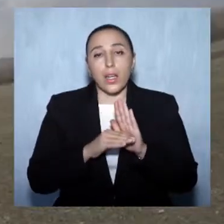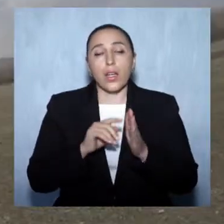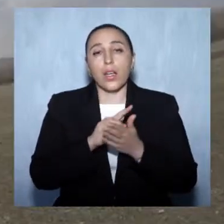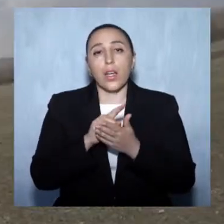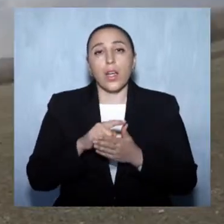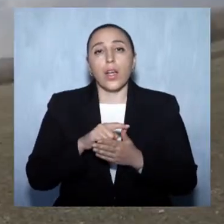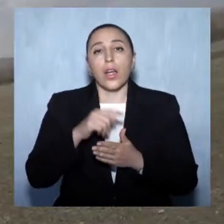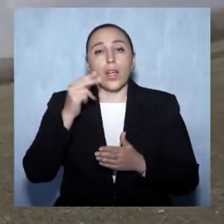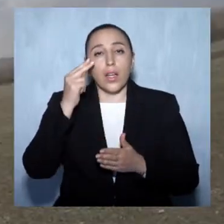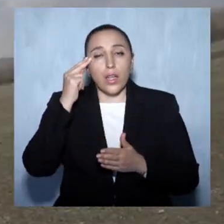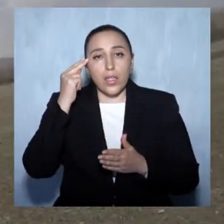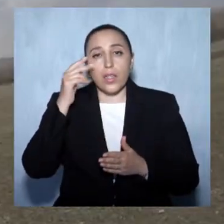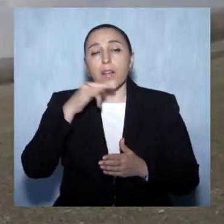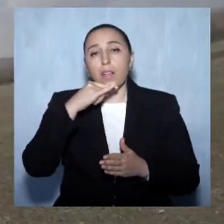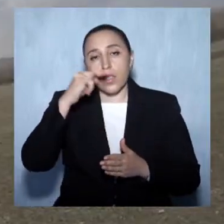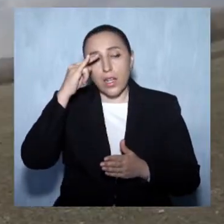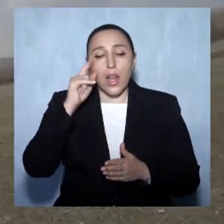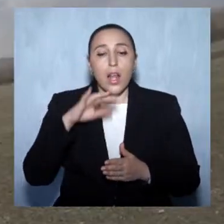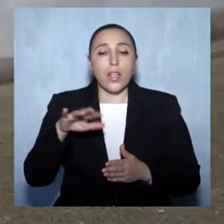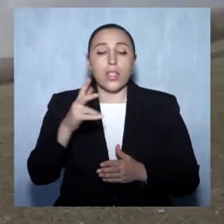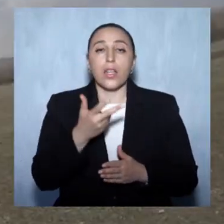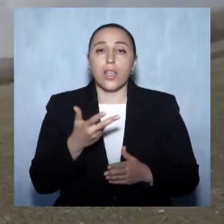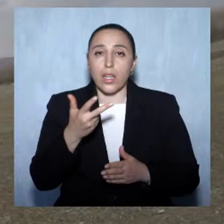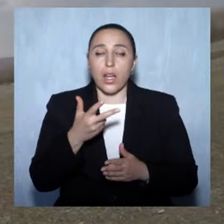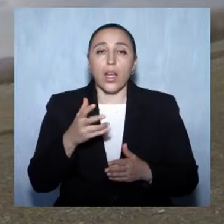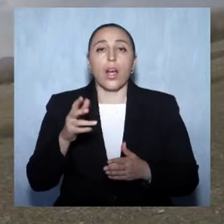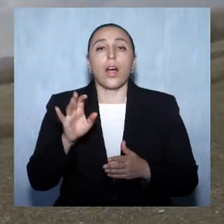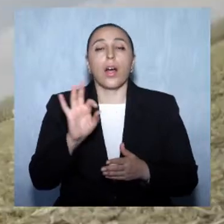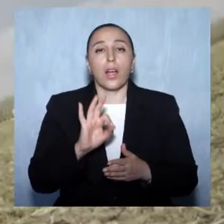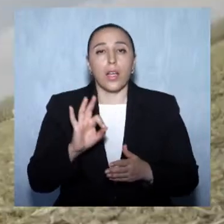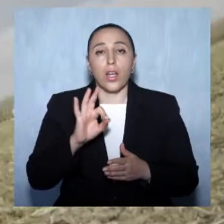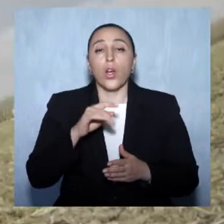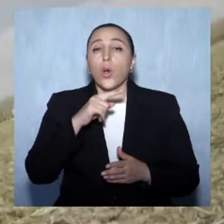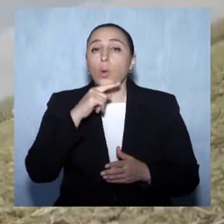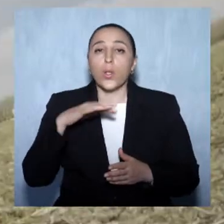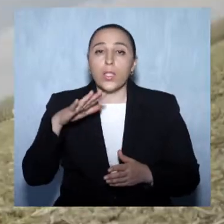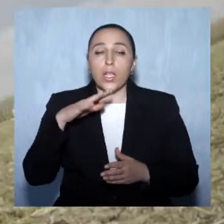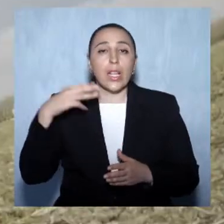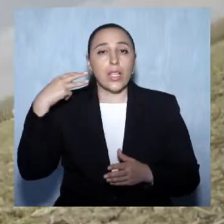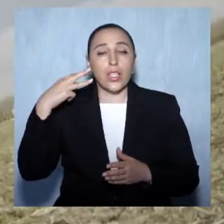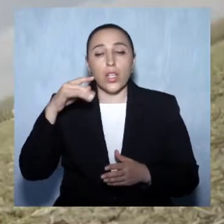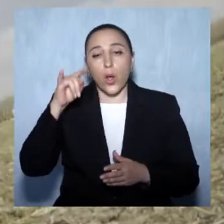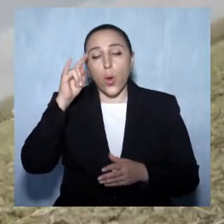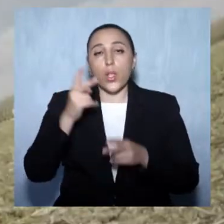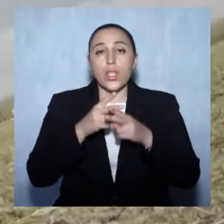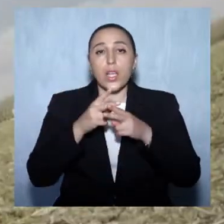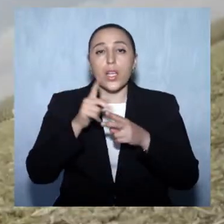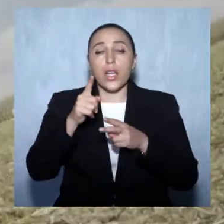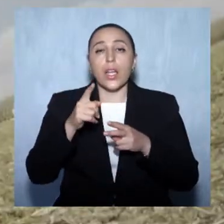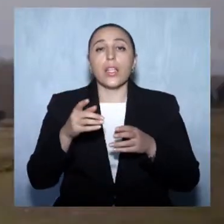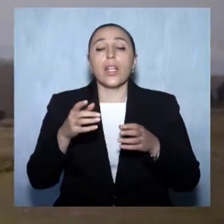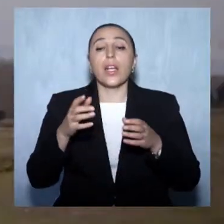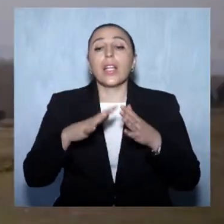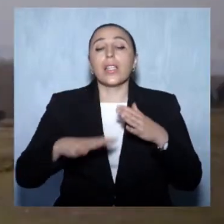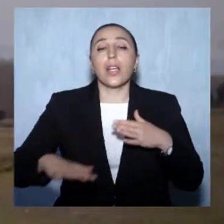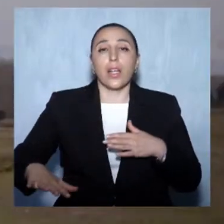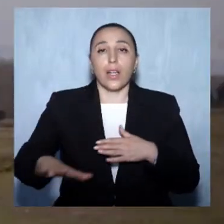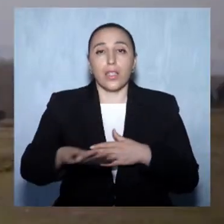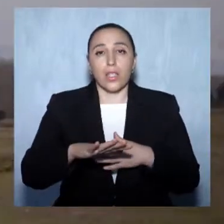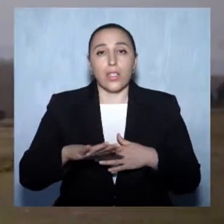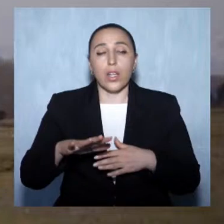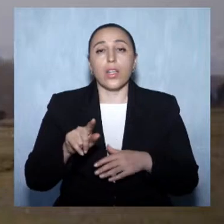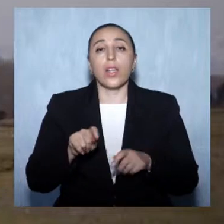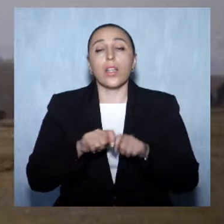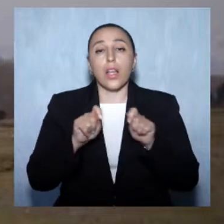Ղրղստանի, Ղազախստանի եւ Հայաստանի հետ, իսկ Ռուսաստանի եւ Տաջիկստանի հակաօթային պաշտպանության միավորված տարածաշրջանային